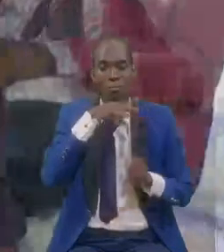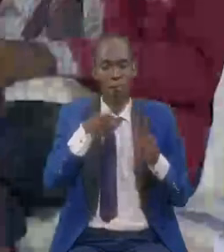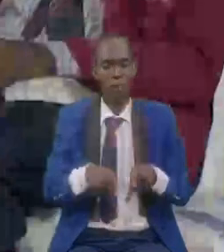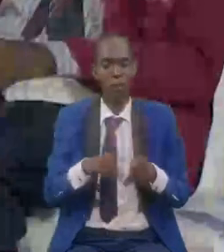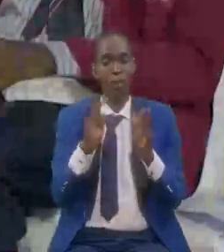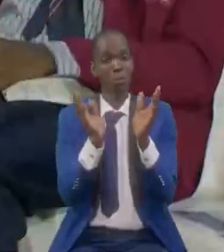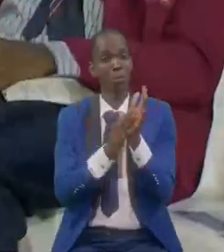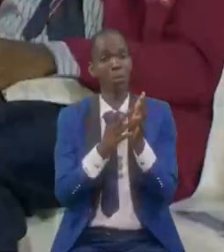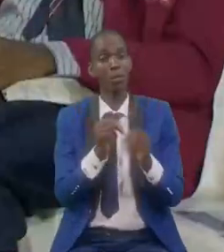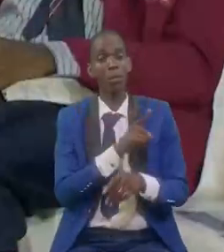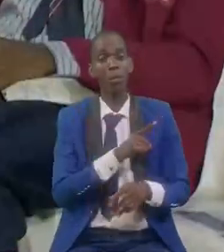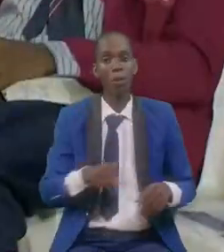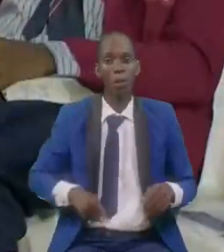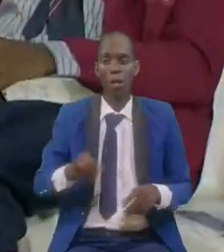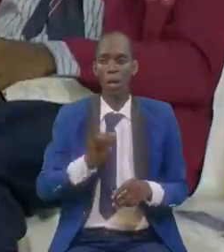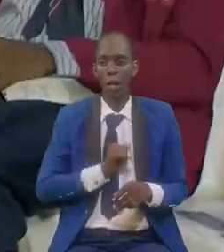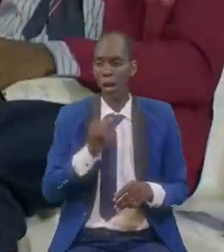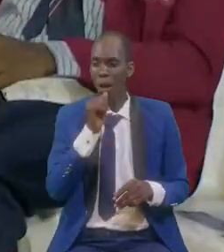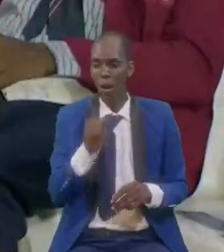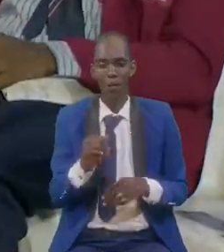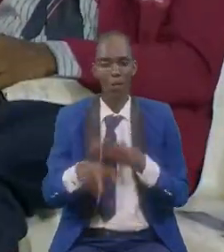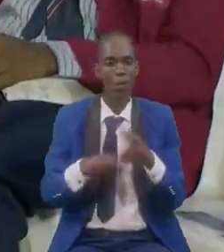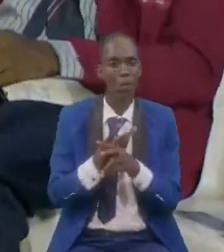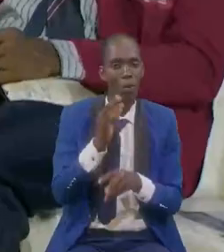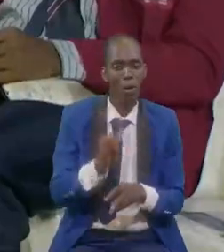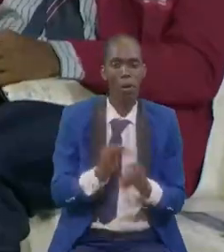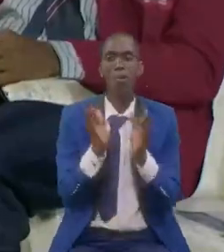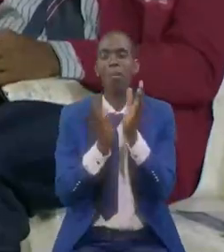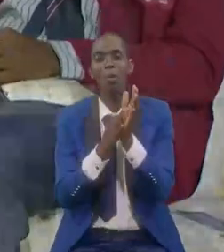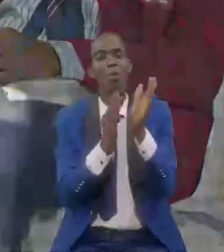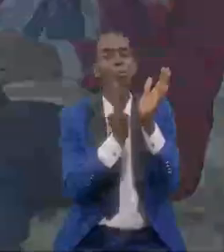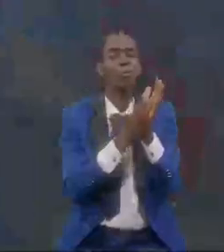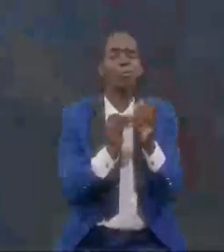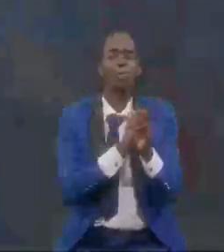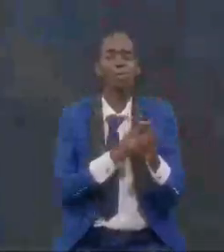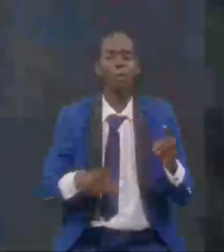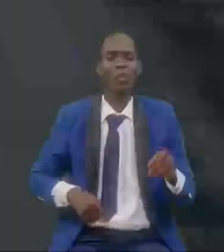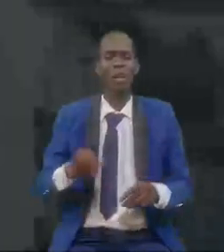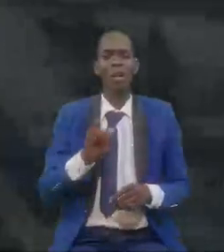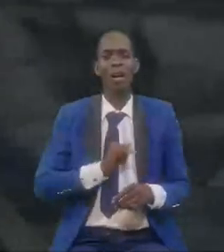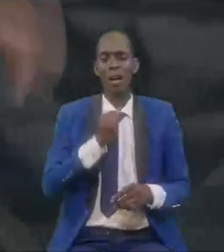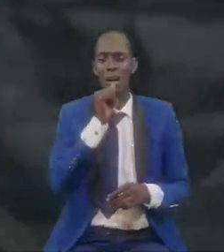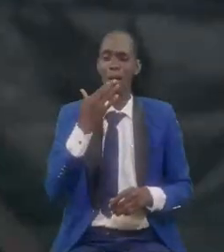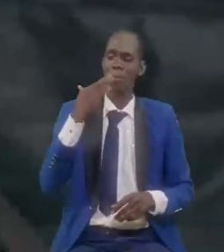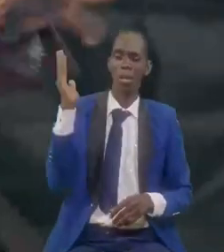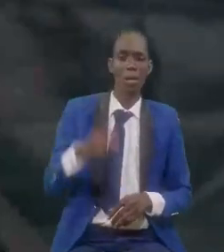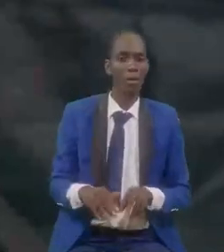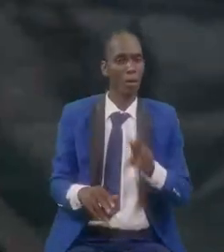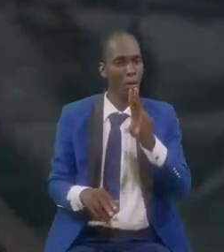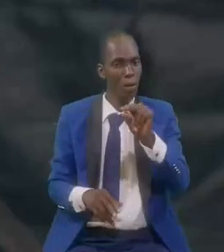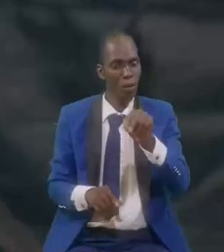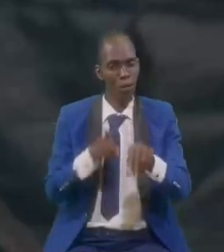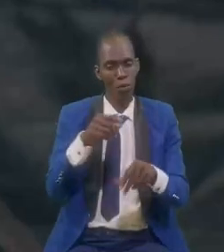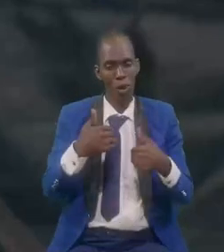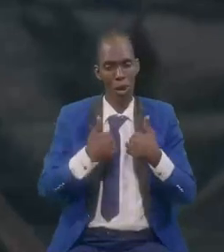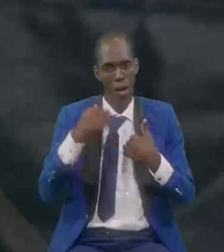gloire à Dieu, je suis charnel. Oh gloire à Dieu, je suis mauvais. Non, tu as